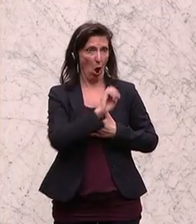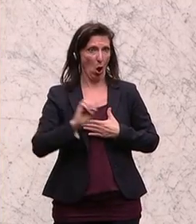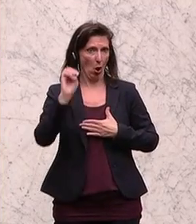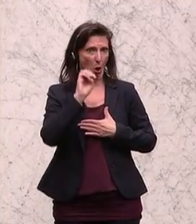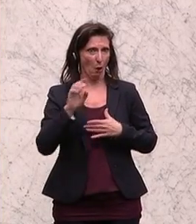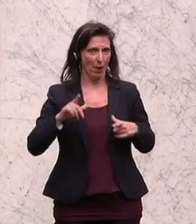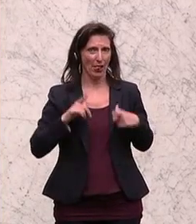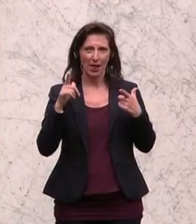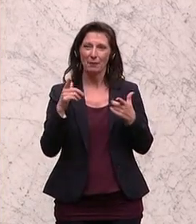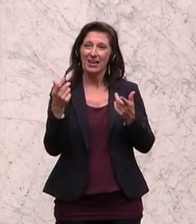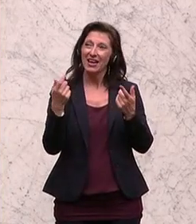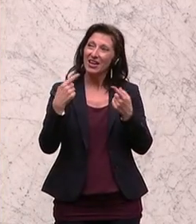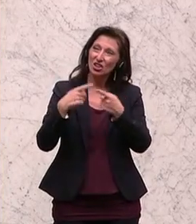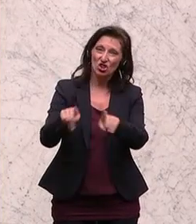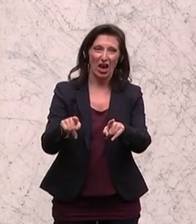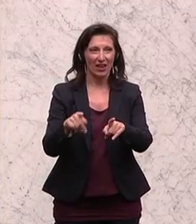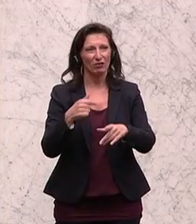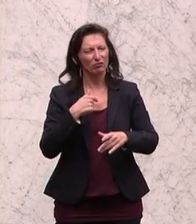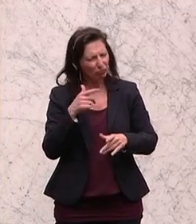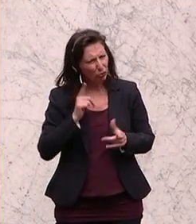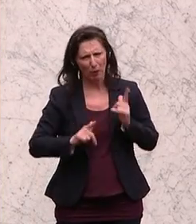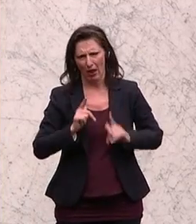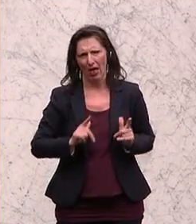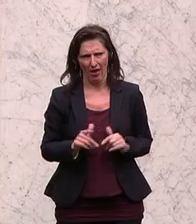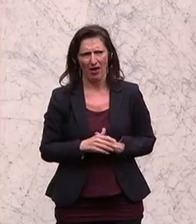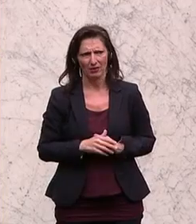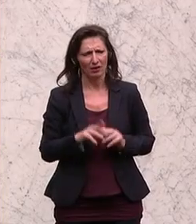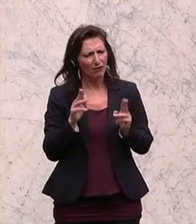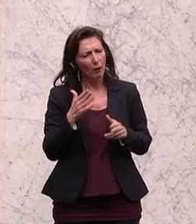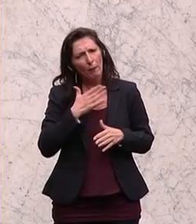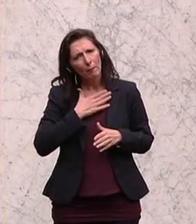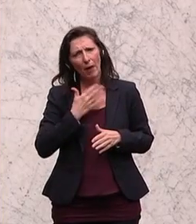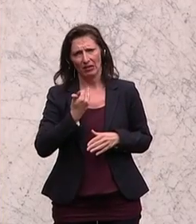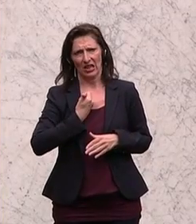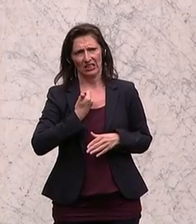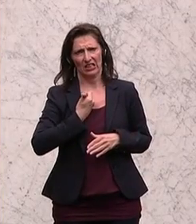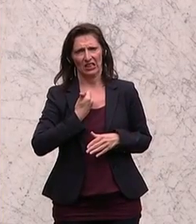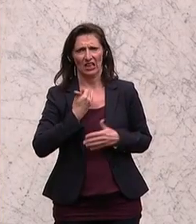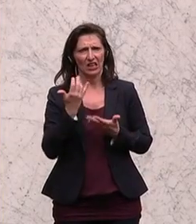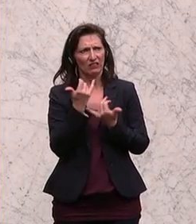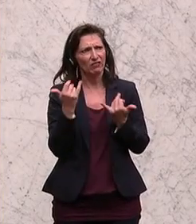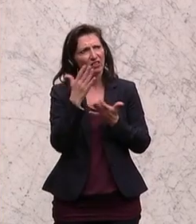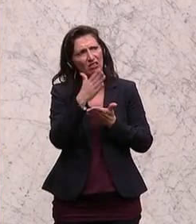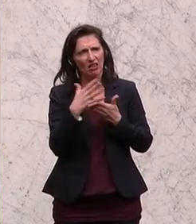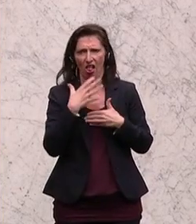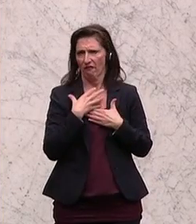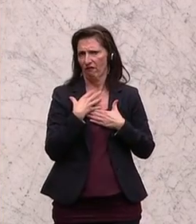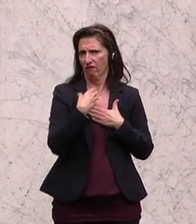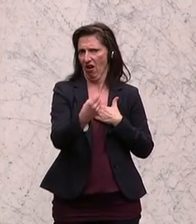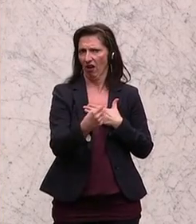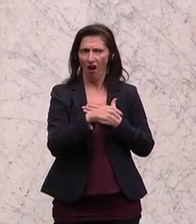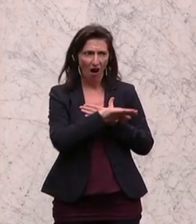diesen Entschluss sehr, weil ein Stück meiner Identität, habe ich das Gefühl, wird da auch weggenommen. Wir alle haben